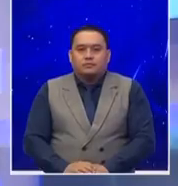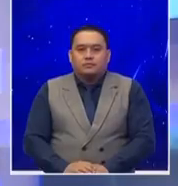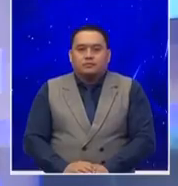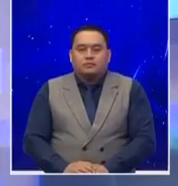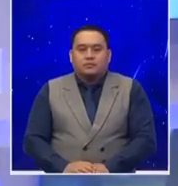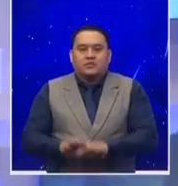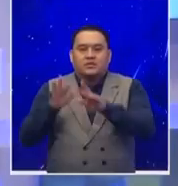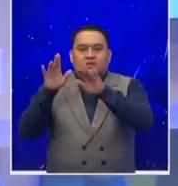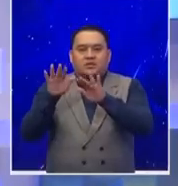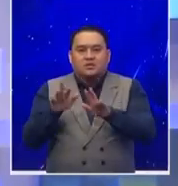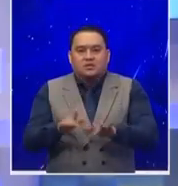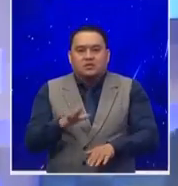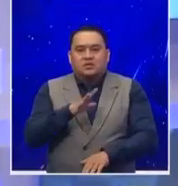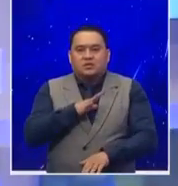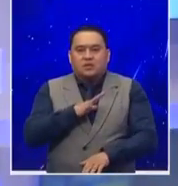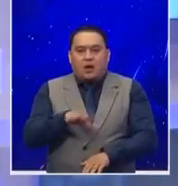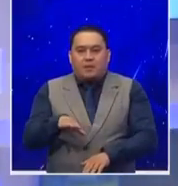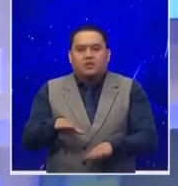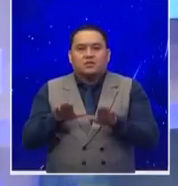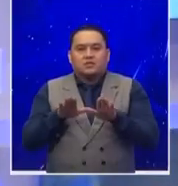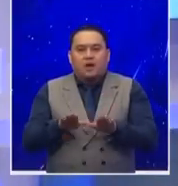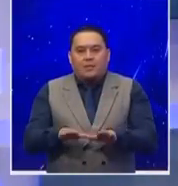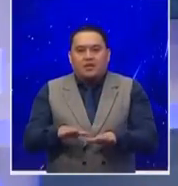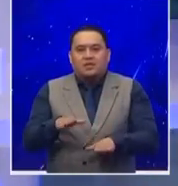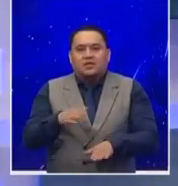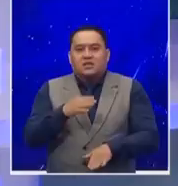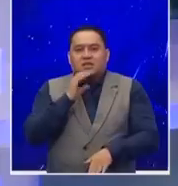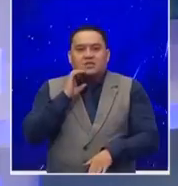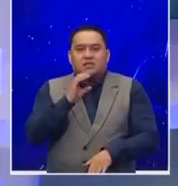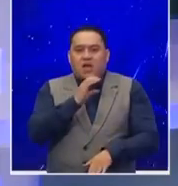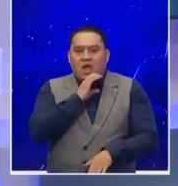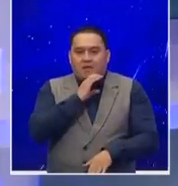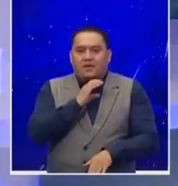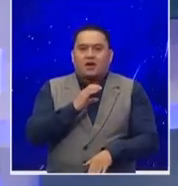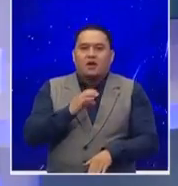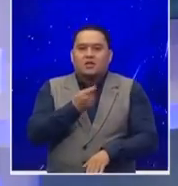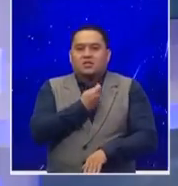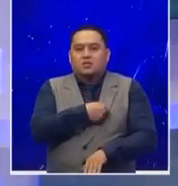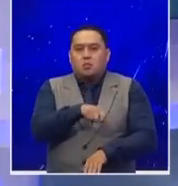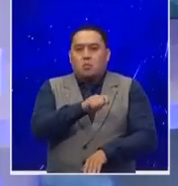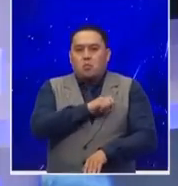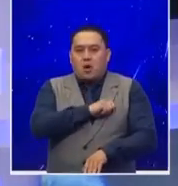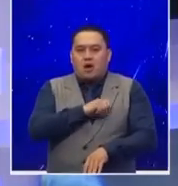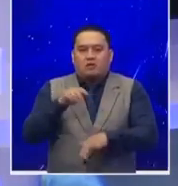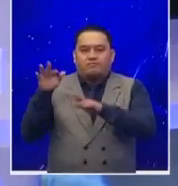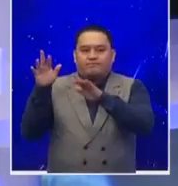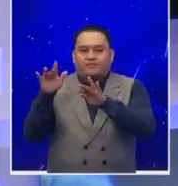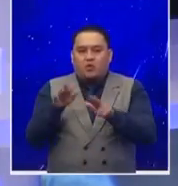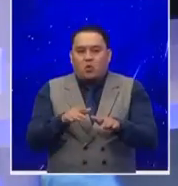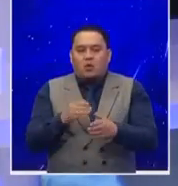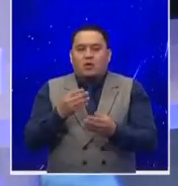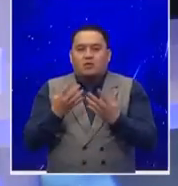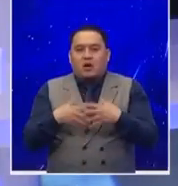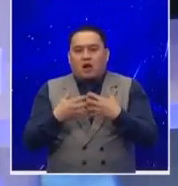Такого снегопада давно не помнят здешние места. На север, центр и восток Испании обрушился шторм Филомена. По